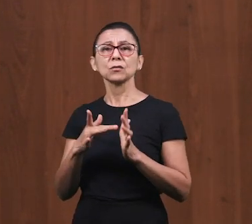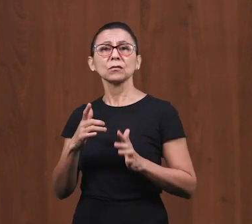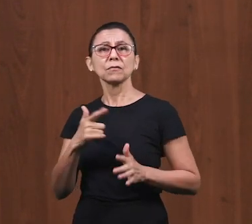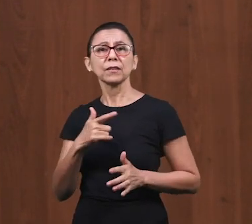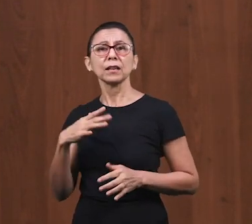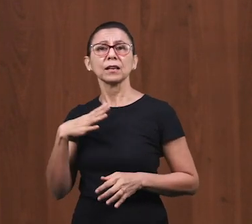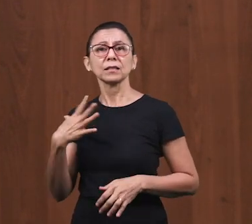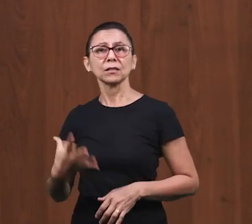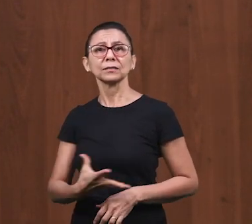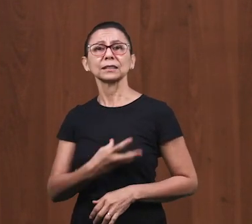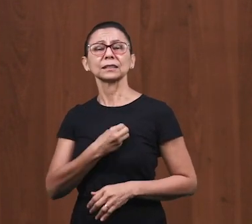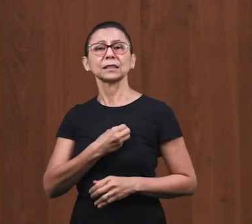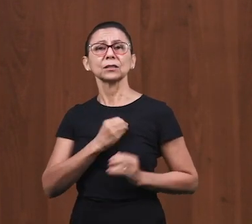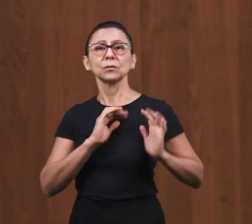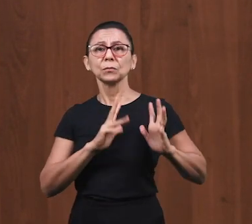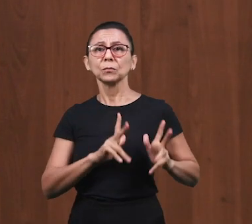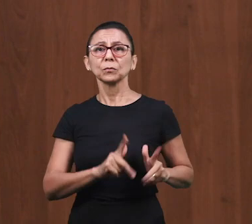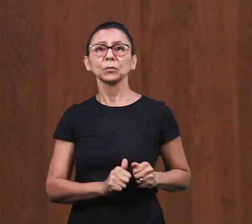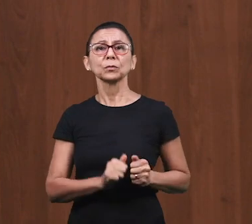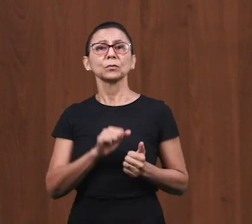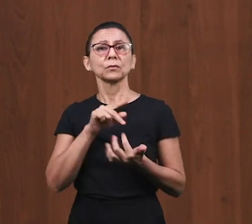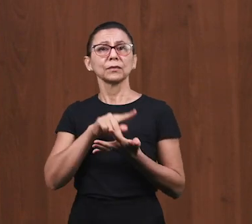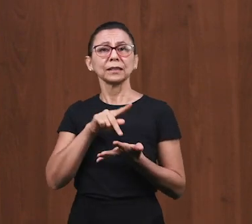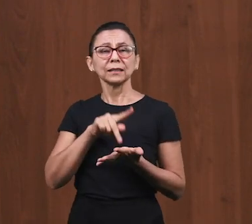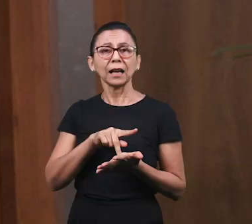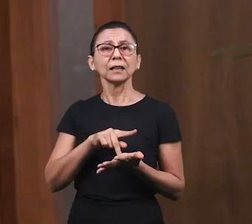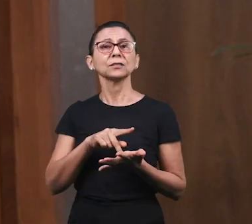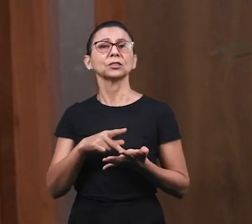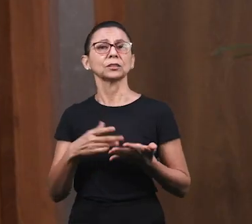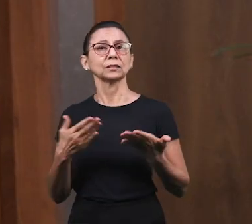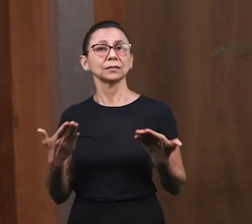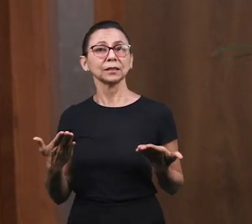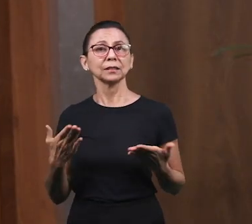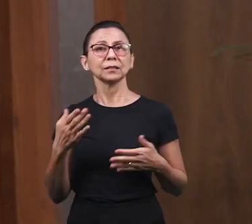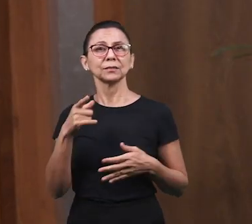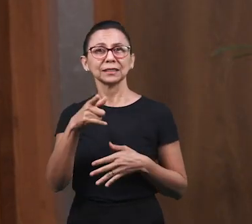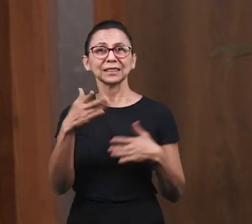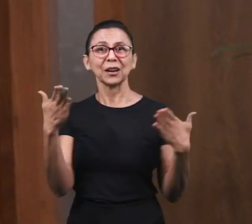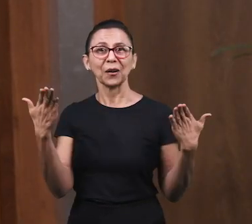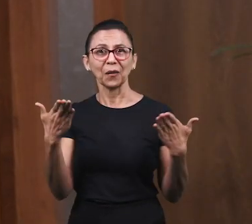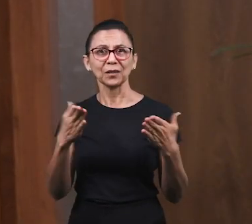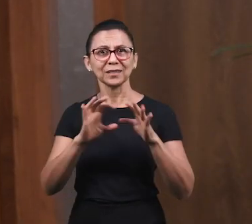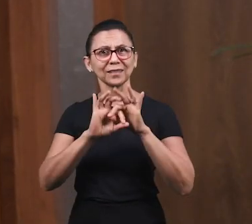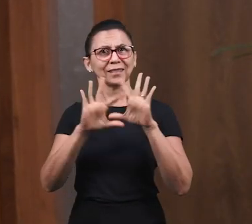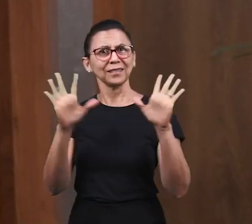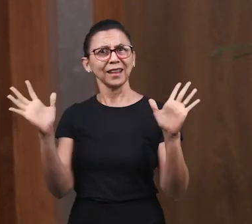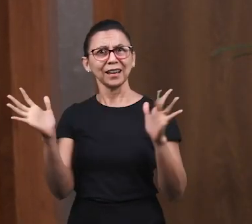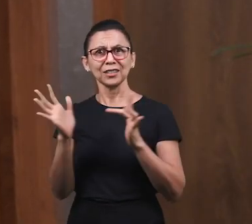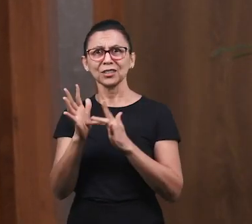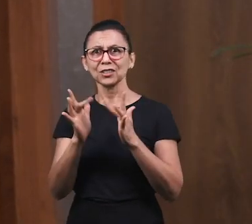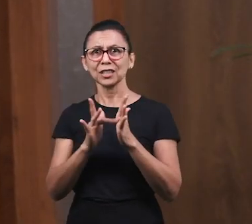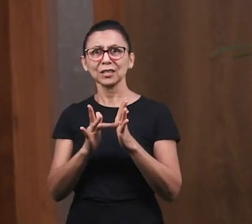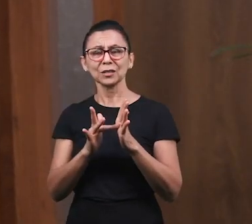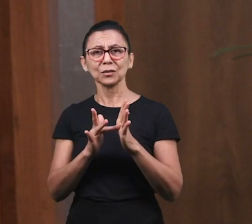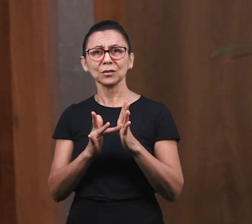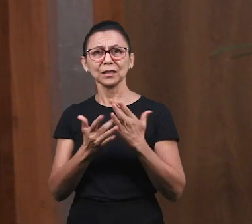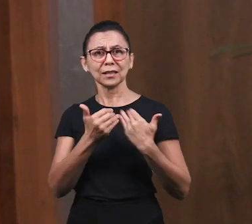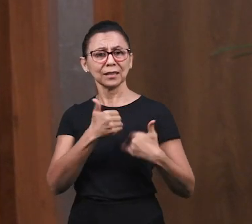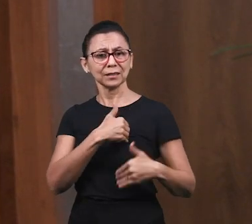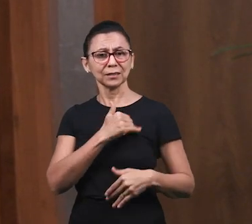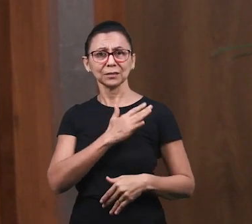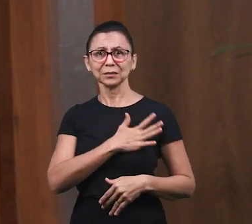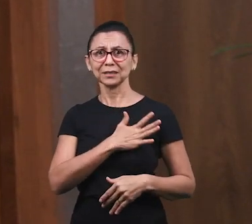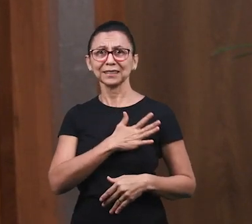chemin. Qu'aujourd'hui, vous puissiez laisser à ce que Jésus puisse faire habitation dans votre cœur, et